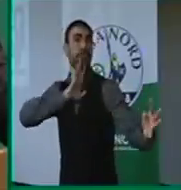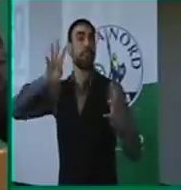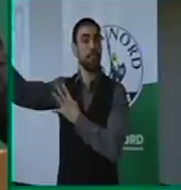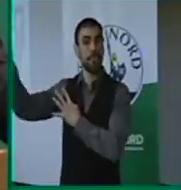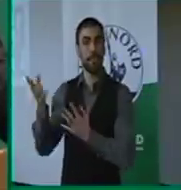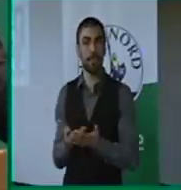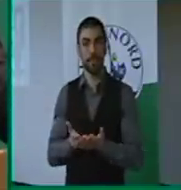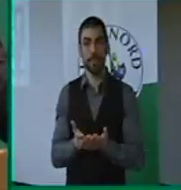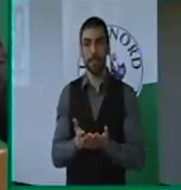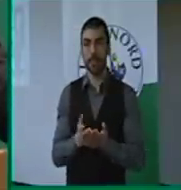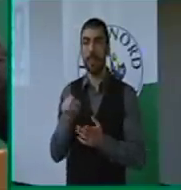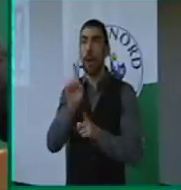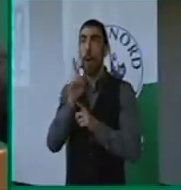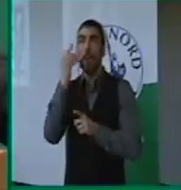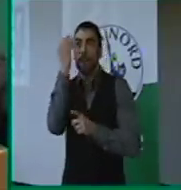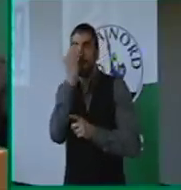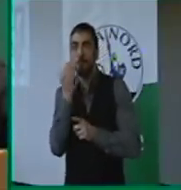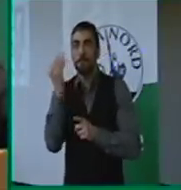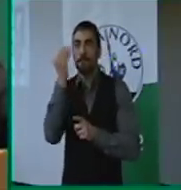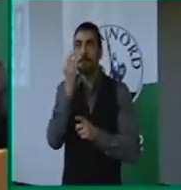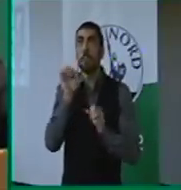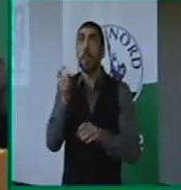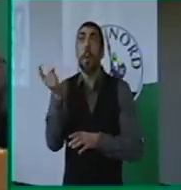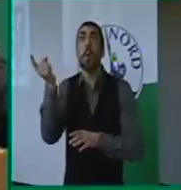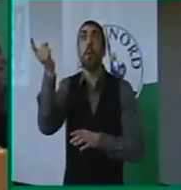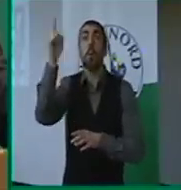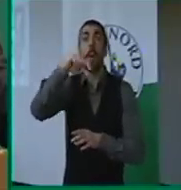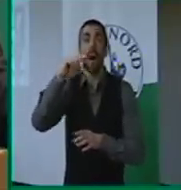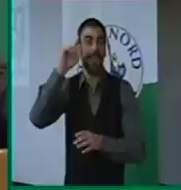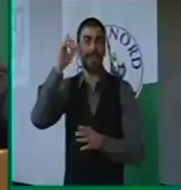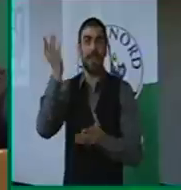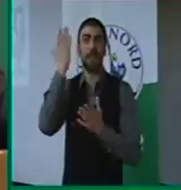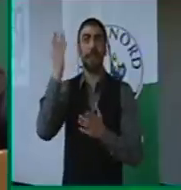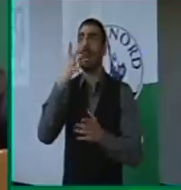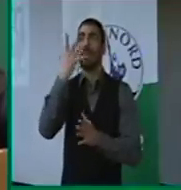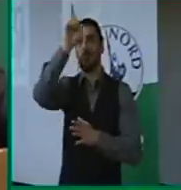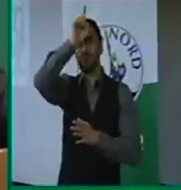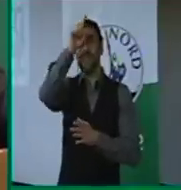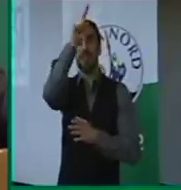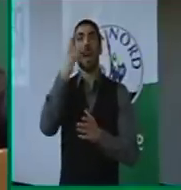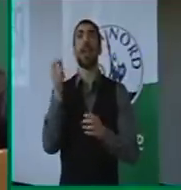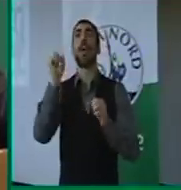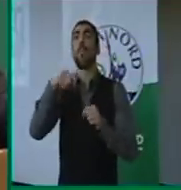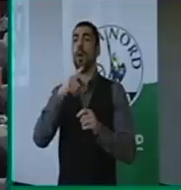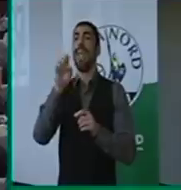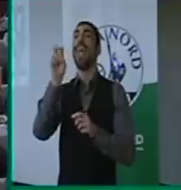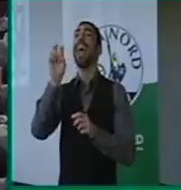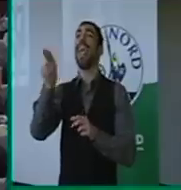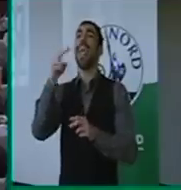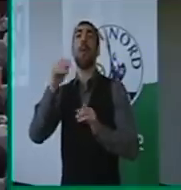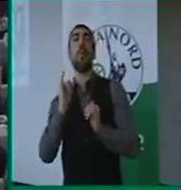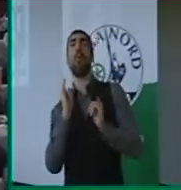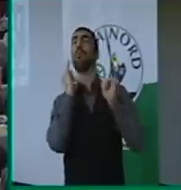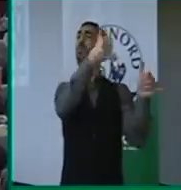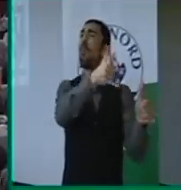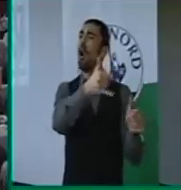aria non vi viene il sospetto che domani se la Germania uscisse dall'euro e